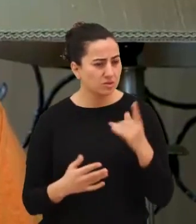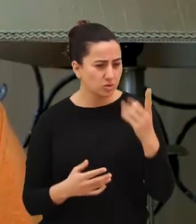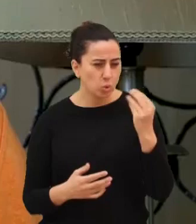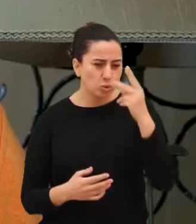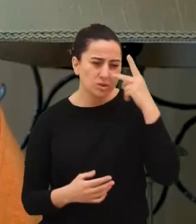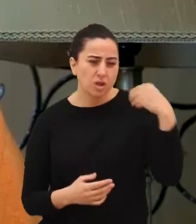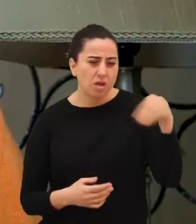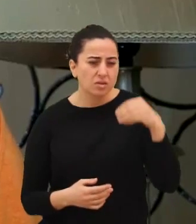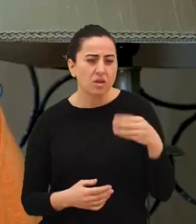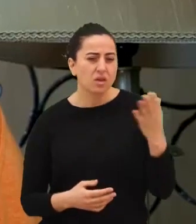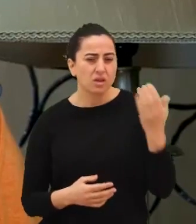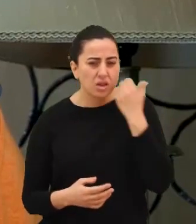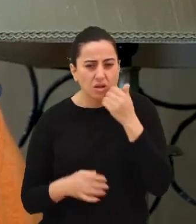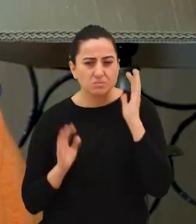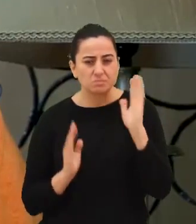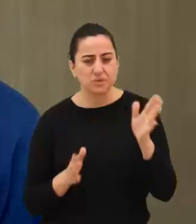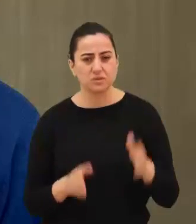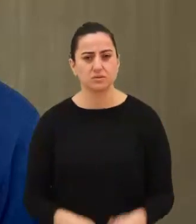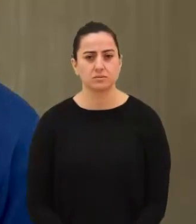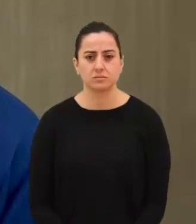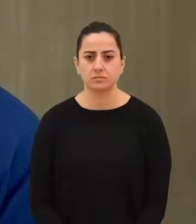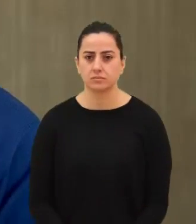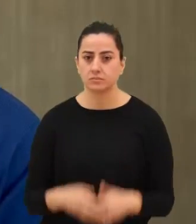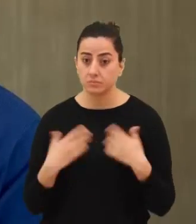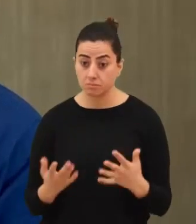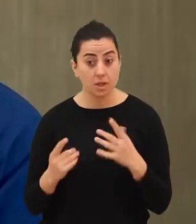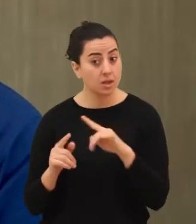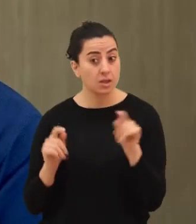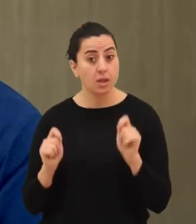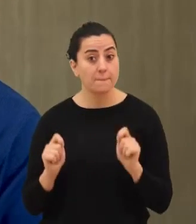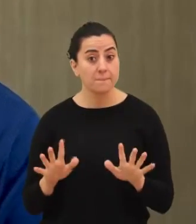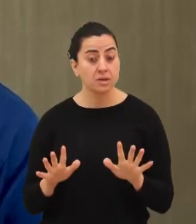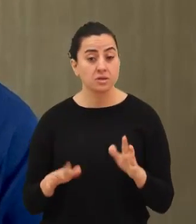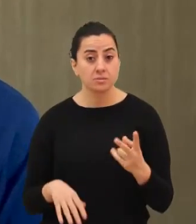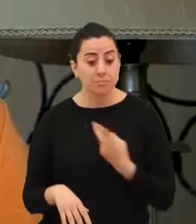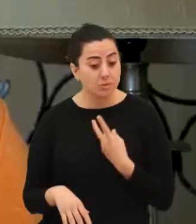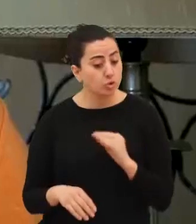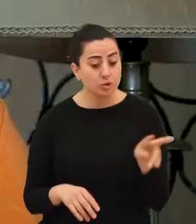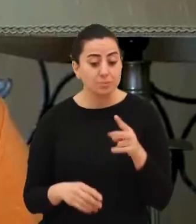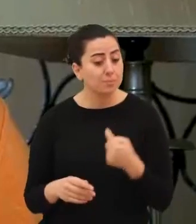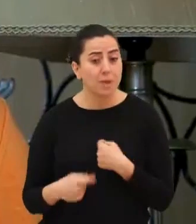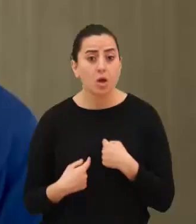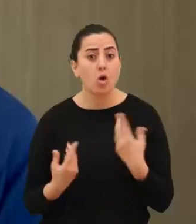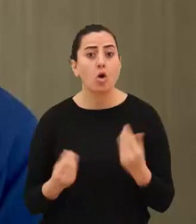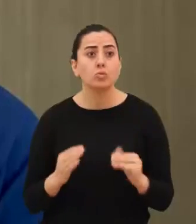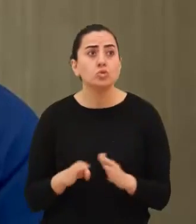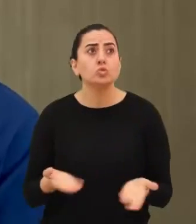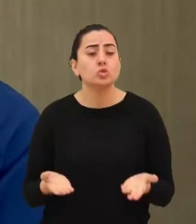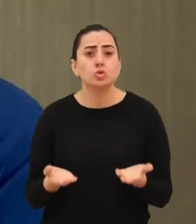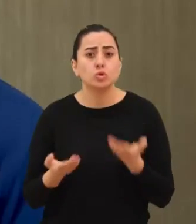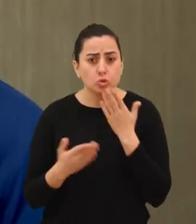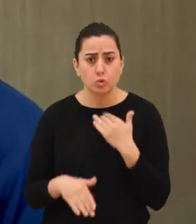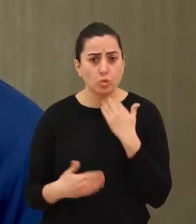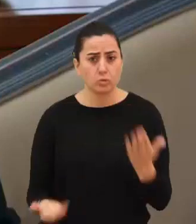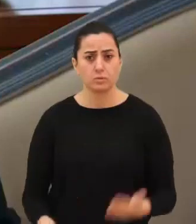sahtekar, ne hilebaz bir adammışsın be. Ya yapmayın bakın o çocuklar benim olamaz. Ya Allah'ım böyle bir şey nasıl